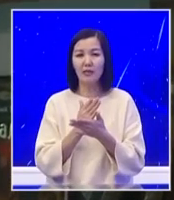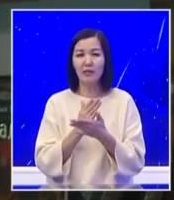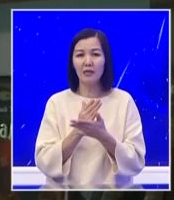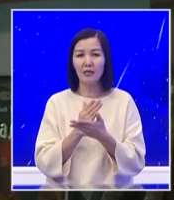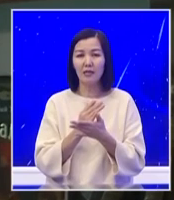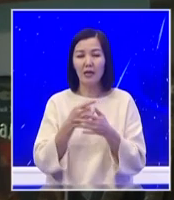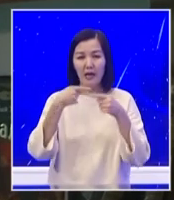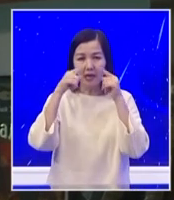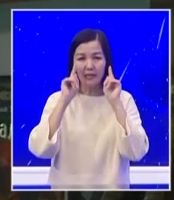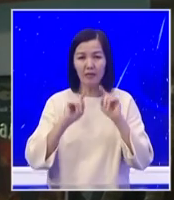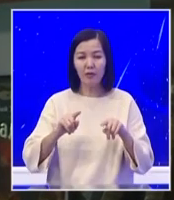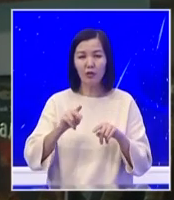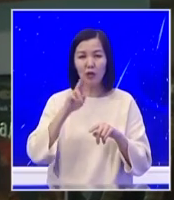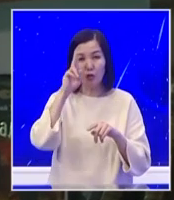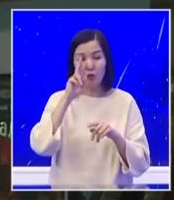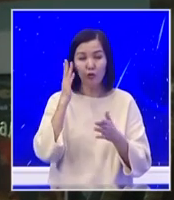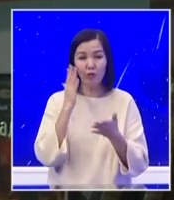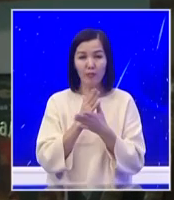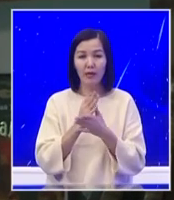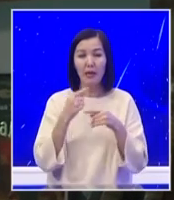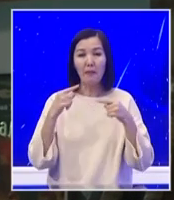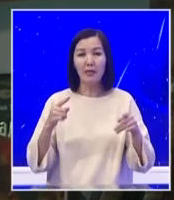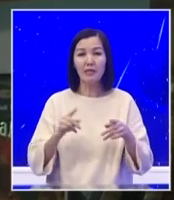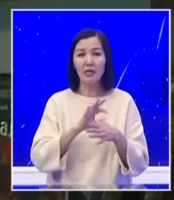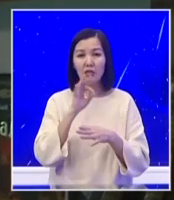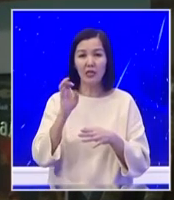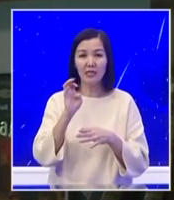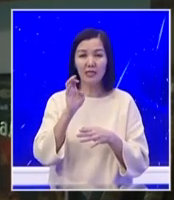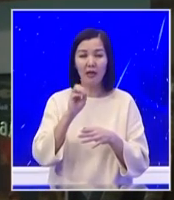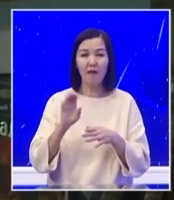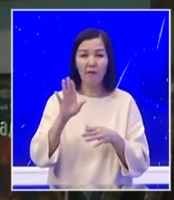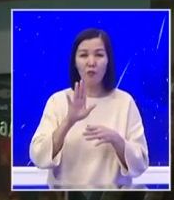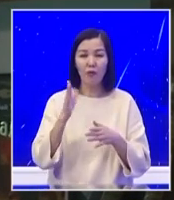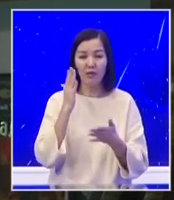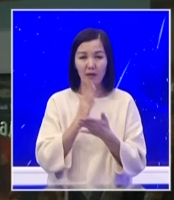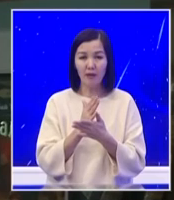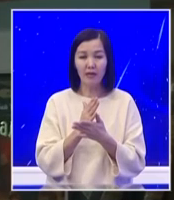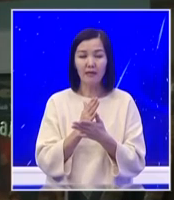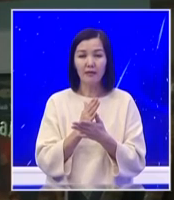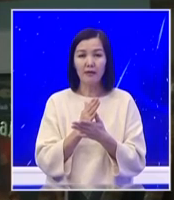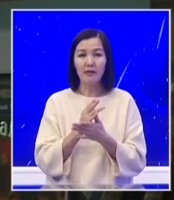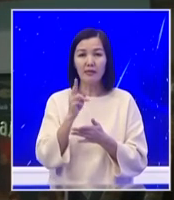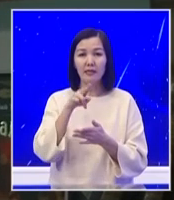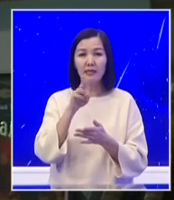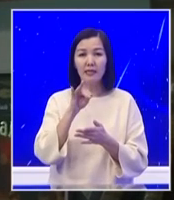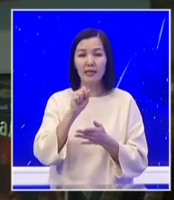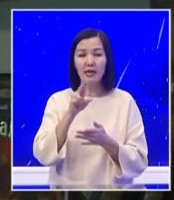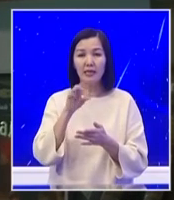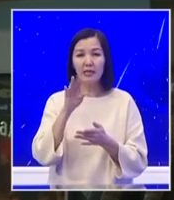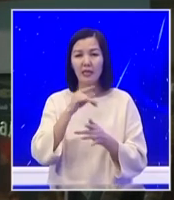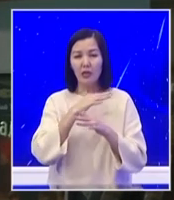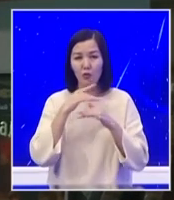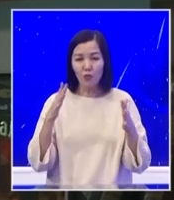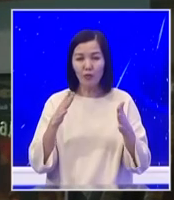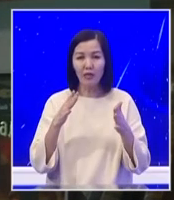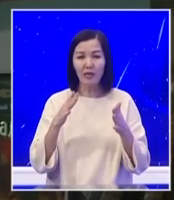Әзербайжан әліпбиінде кеңінен қолданылады, басқа да Шығыс Европа әліпбилерінде бар. Міне, бұл диакритиканың көптігі,